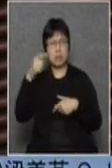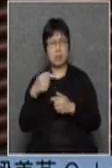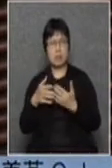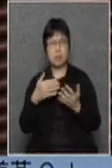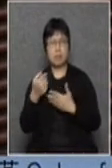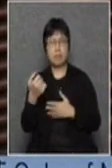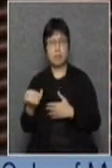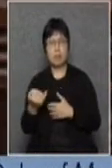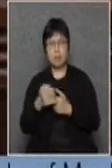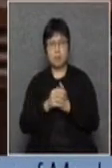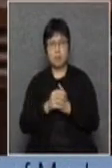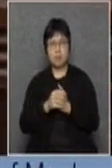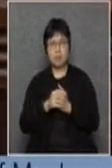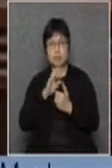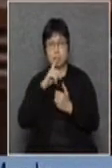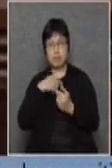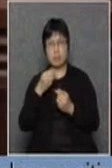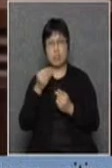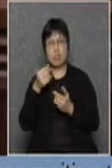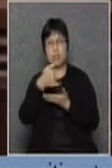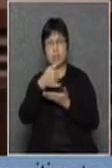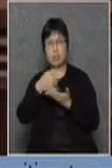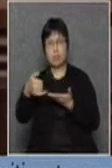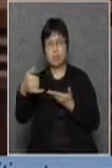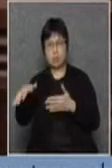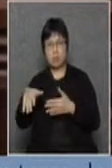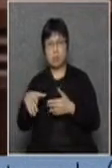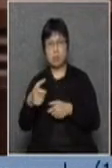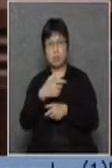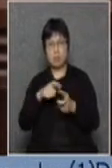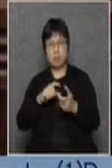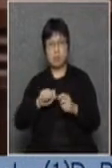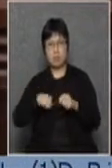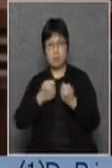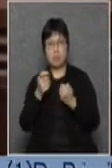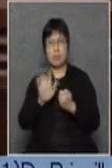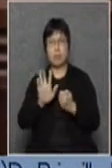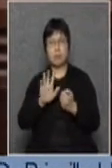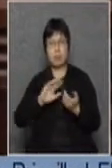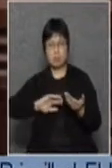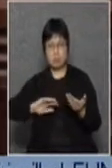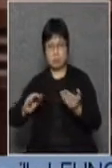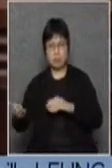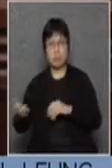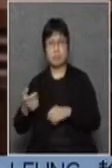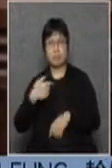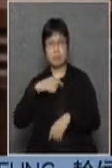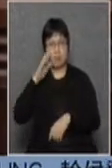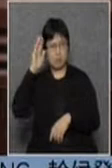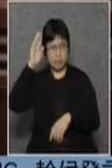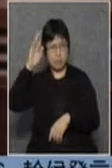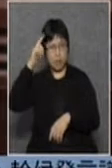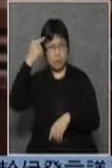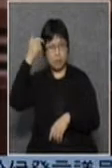事嚟嘅。咁如果2000退咗去，係咪等於我哋嘅經濟崩潰？絕對唔係喎，主席，我哋反為我哋其實我哋係希望係